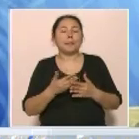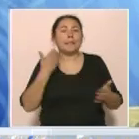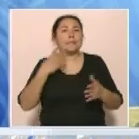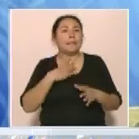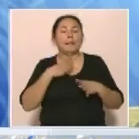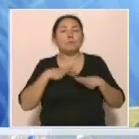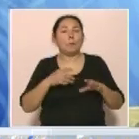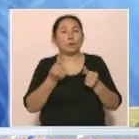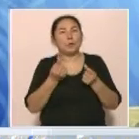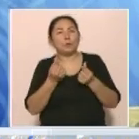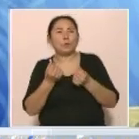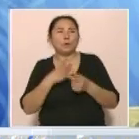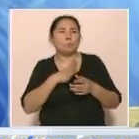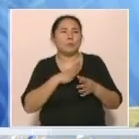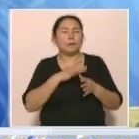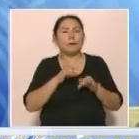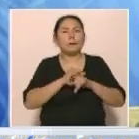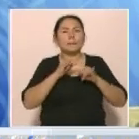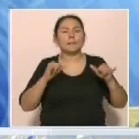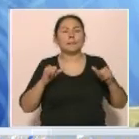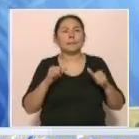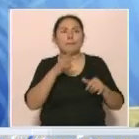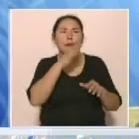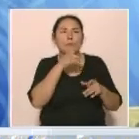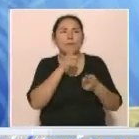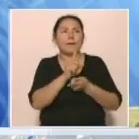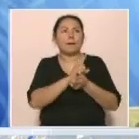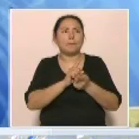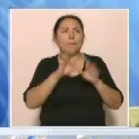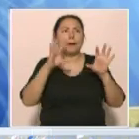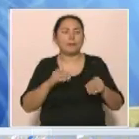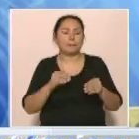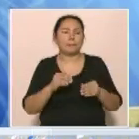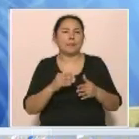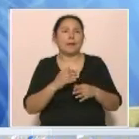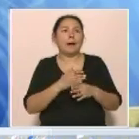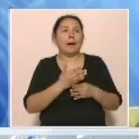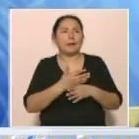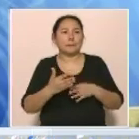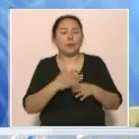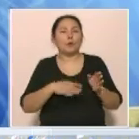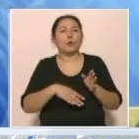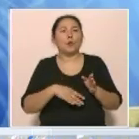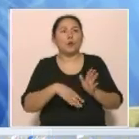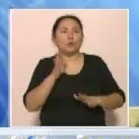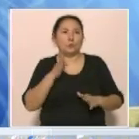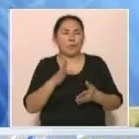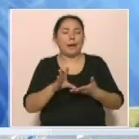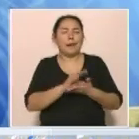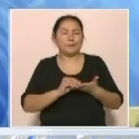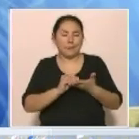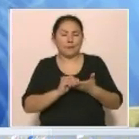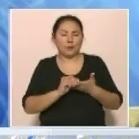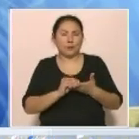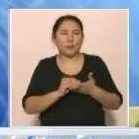болған ақсақалда, бірақ енді заманға сай ыдырап бәрде кеткесін, сосын артынан өршіп қалғанды, қайтадан жағып